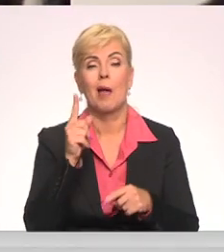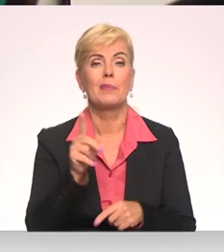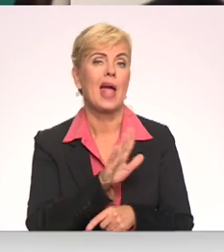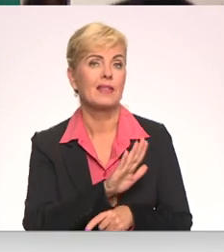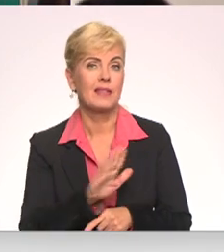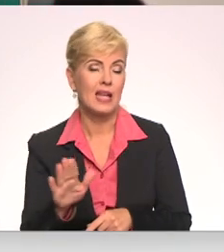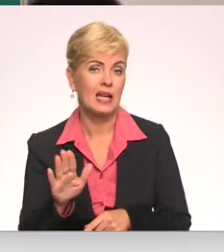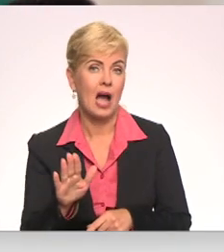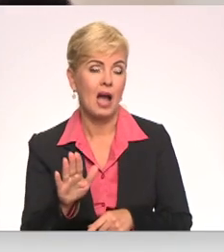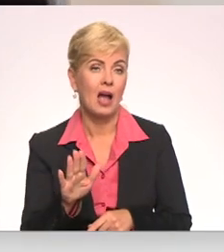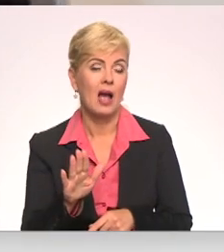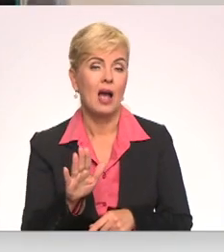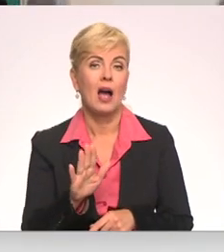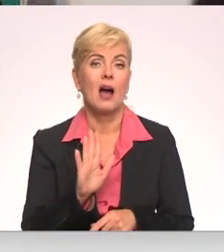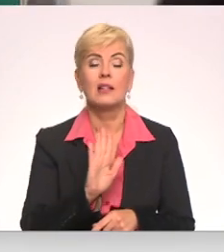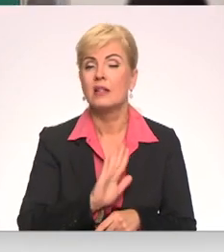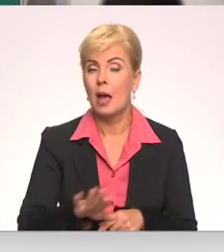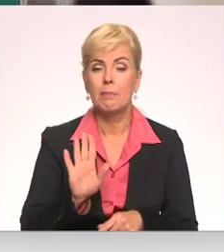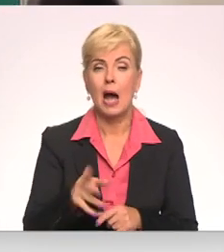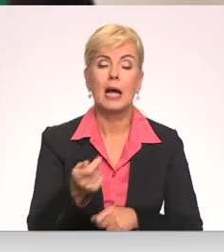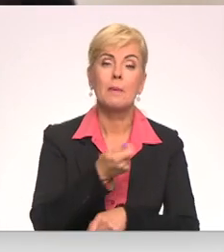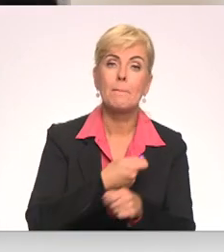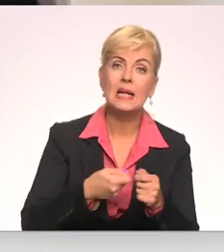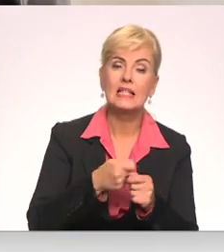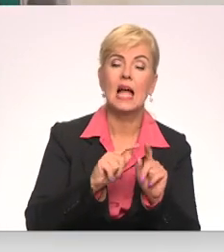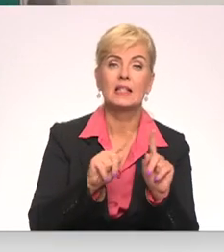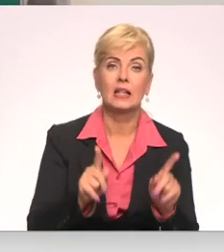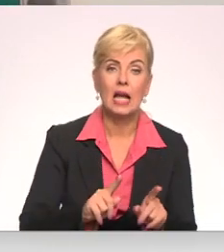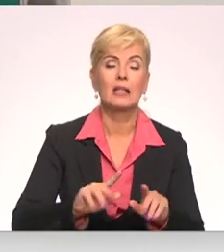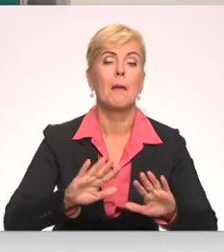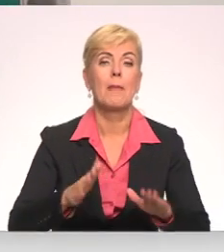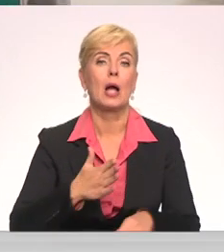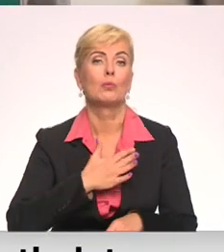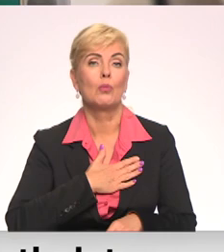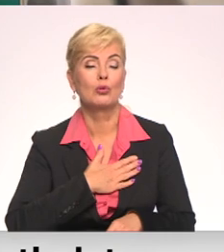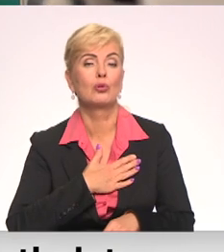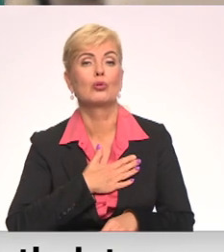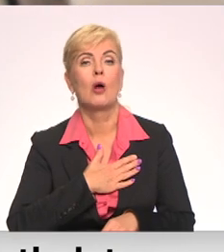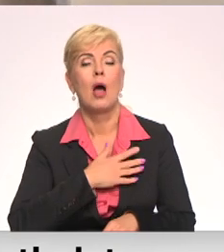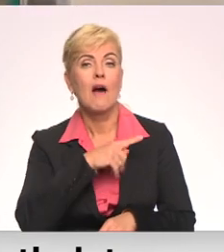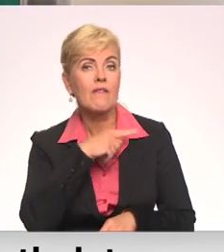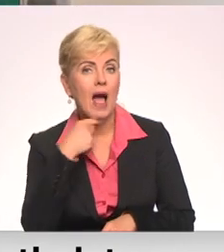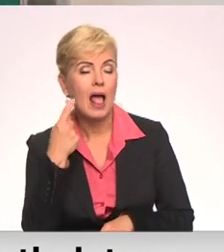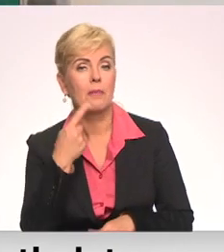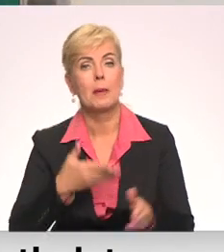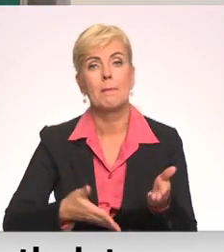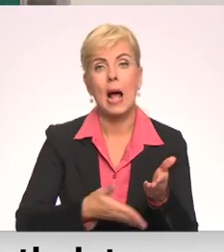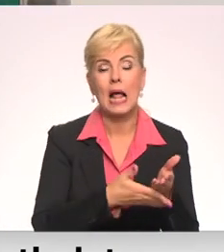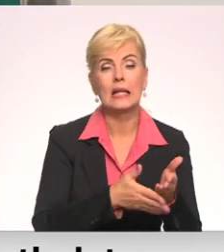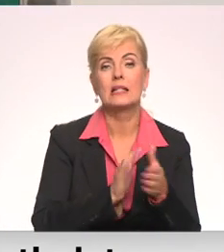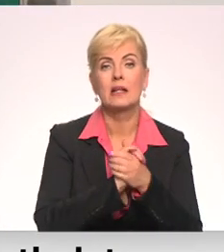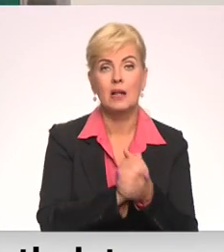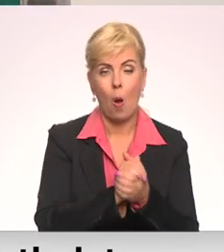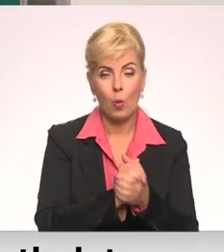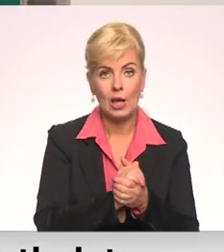par un vairāk ne par biznesa lietām, bet par mūsu vēlmi palīdzēt saviem draugiem, nu